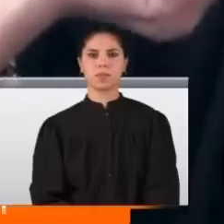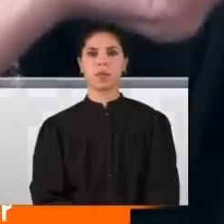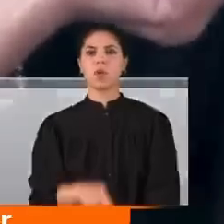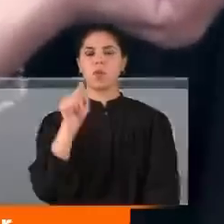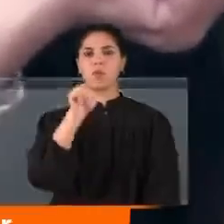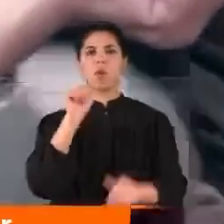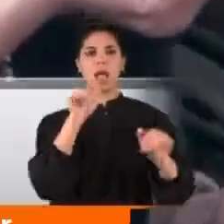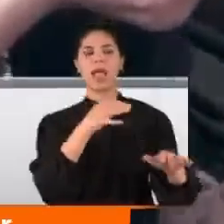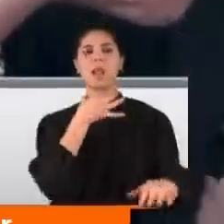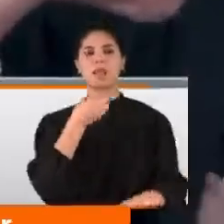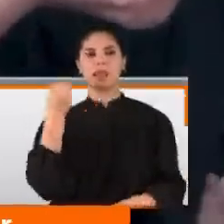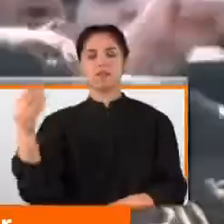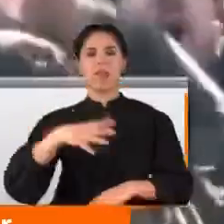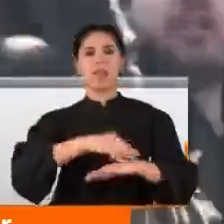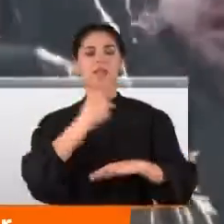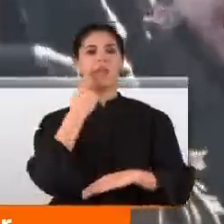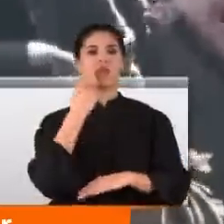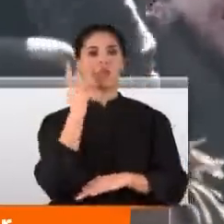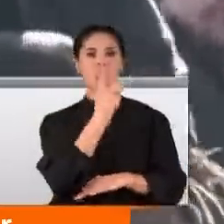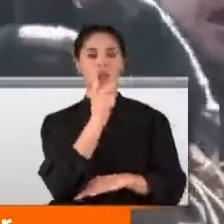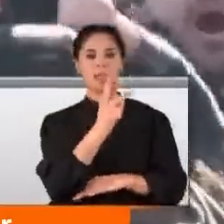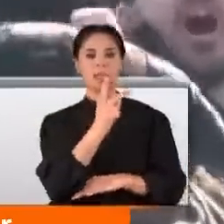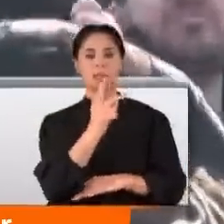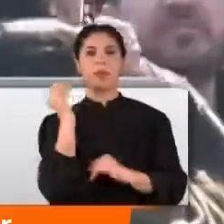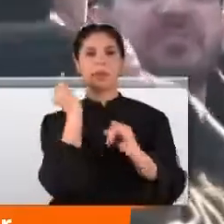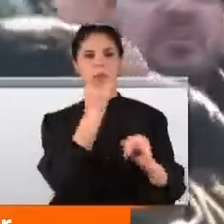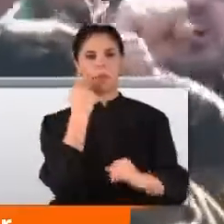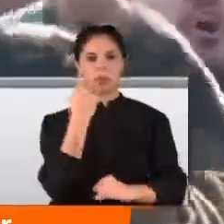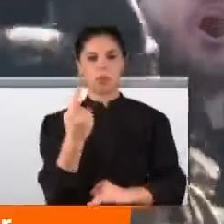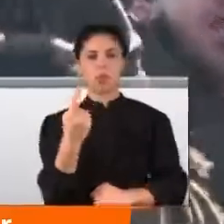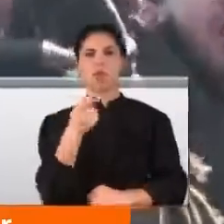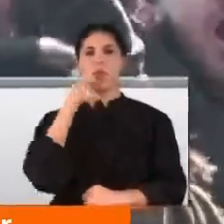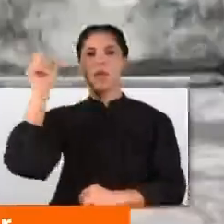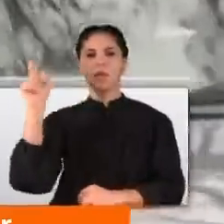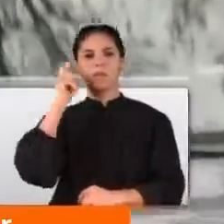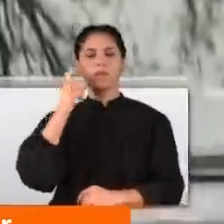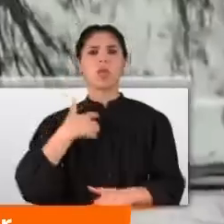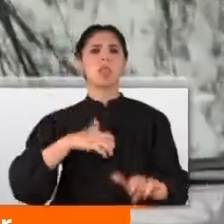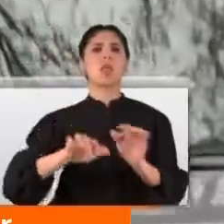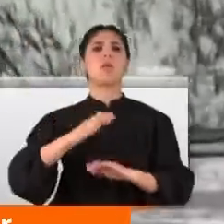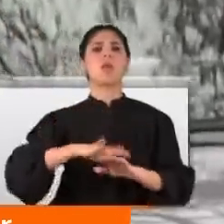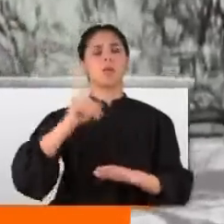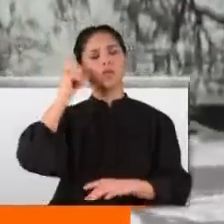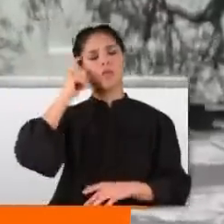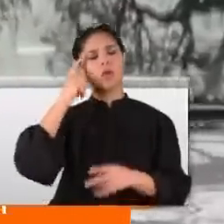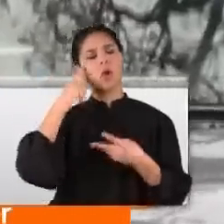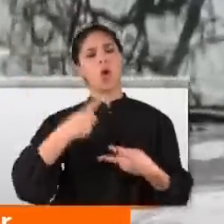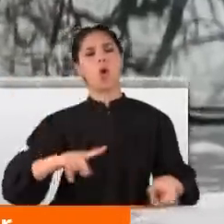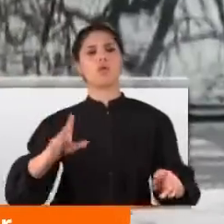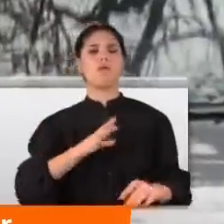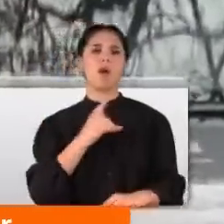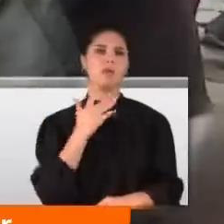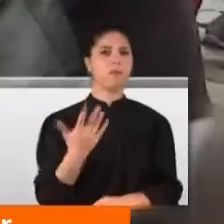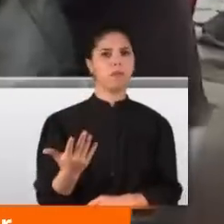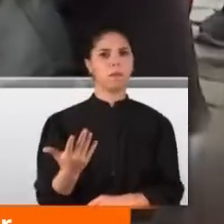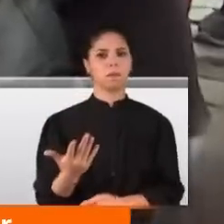Provokatif eyleme izin veren İsveç yönetimi tepkilerin çığ gibi büyümesi üzerine Paludan'ın fikirlerini savunmuyoruz ama düşünce özgürlüğü var savunmasını